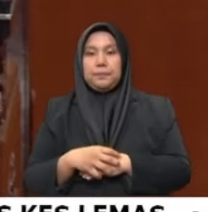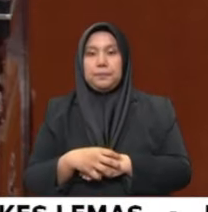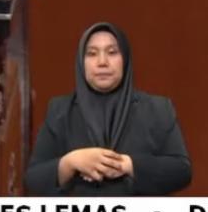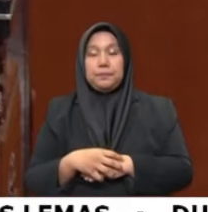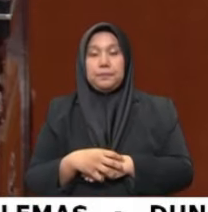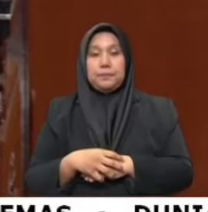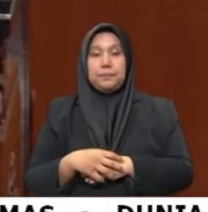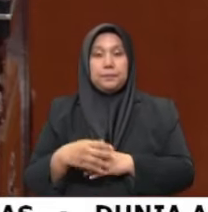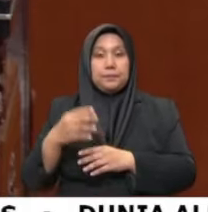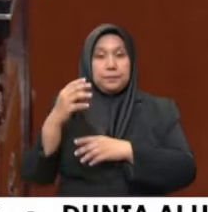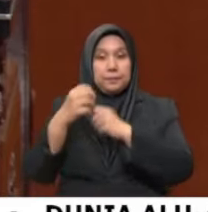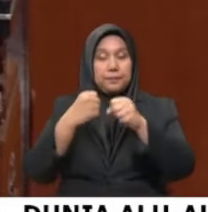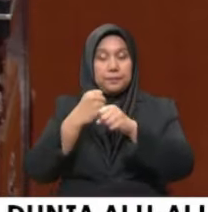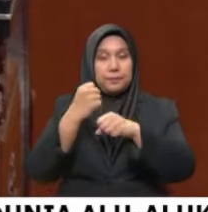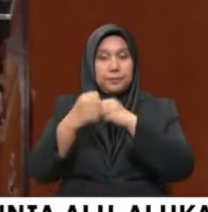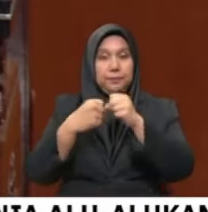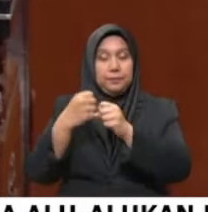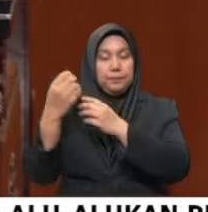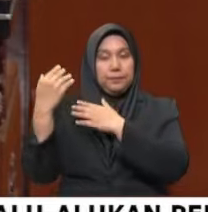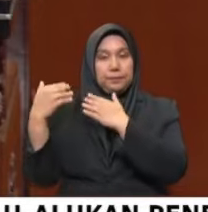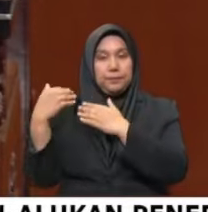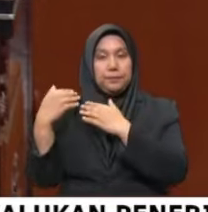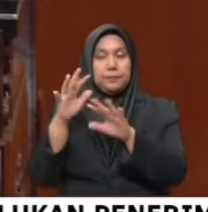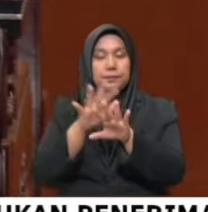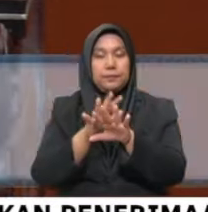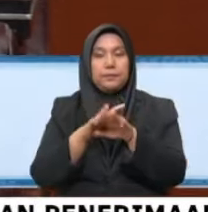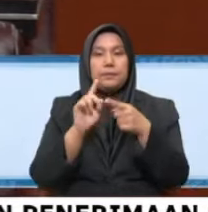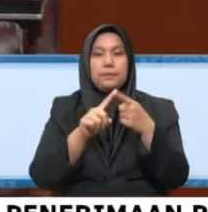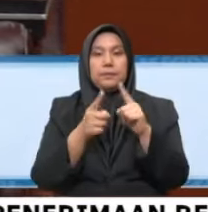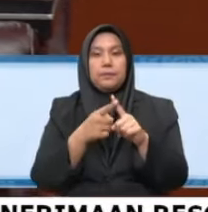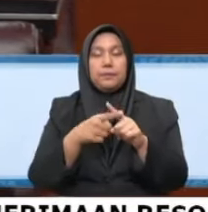Sejak beberapa tahun lepas, saya mempunyai ramai rakan-rakan di